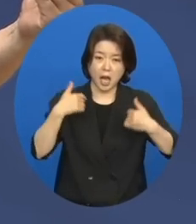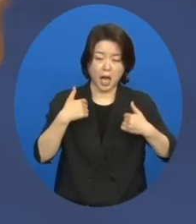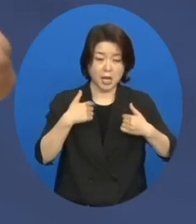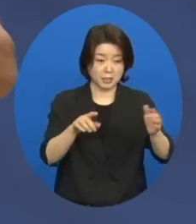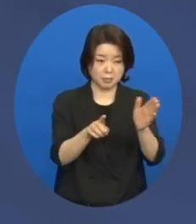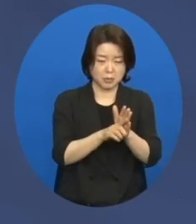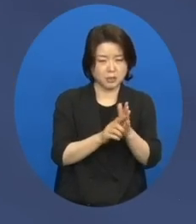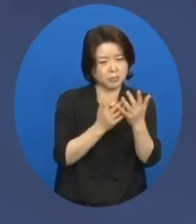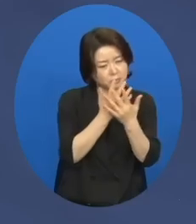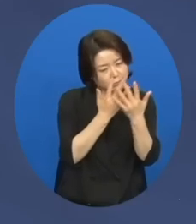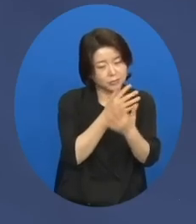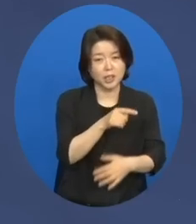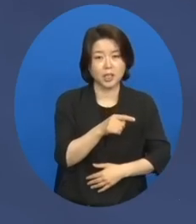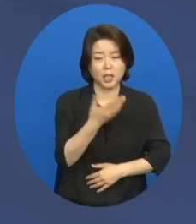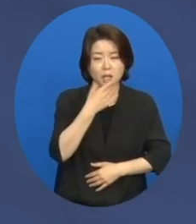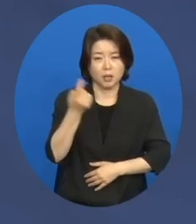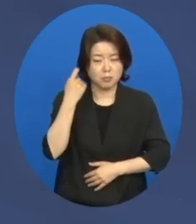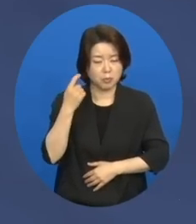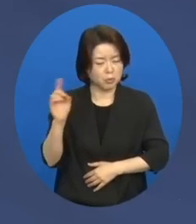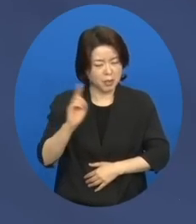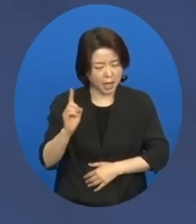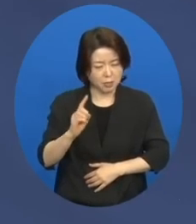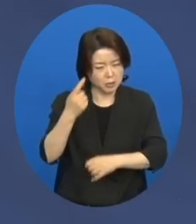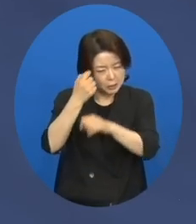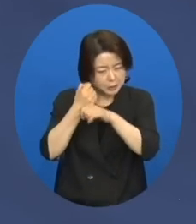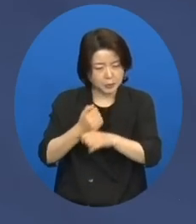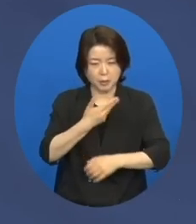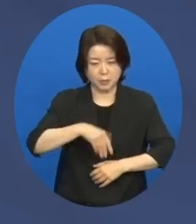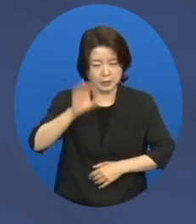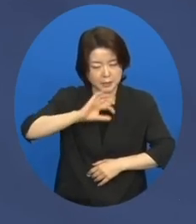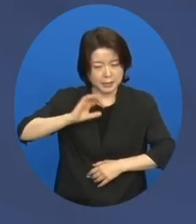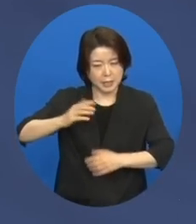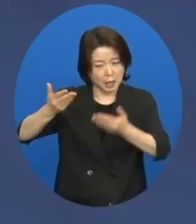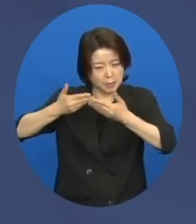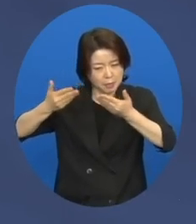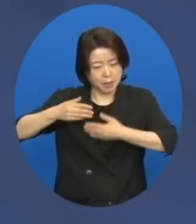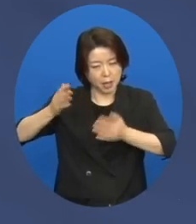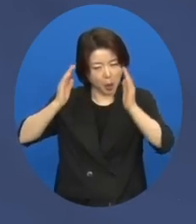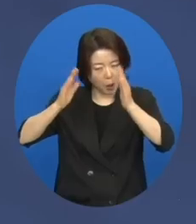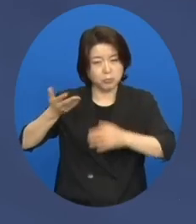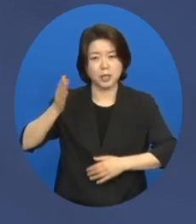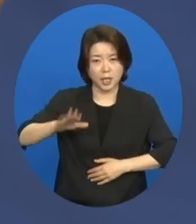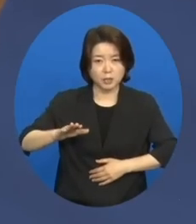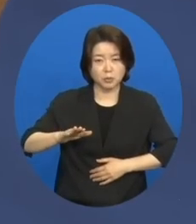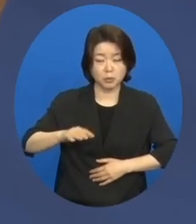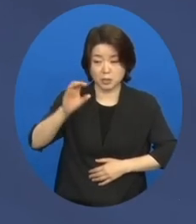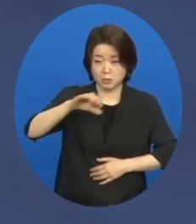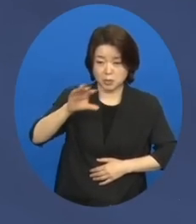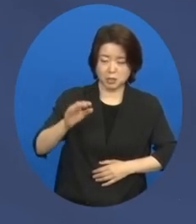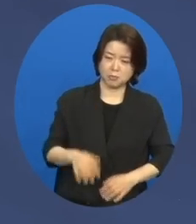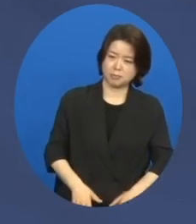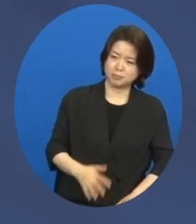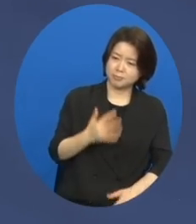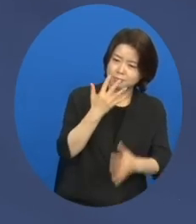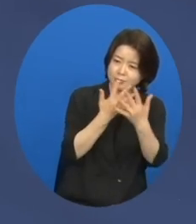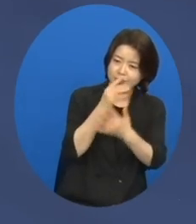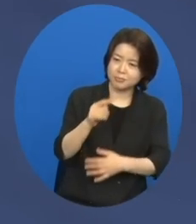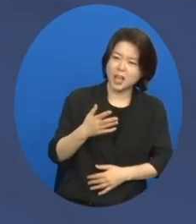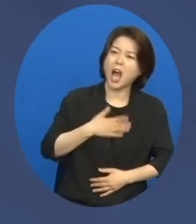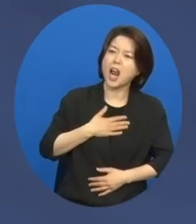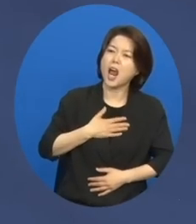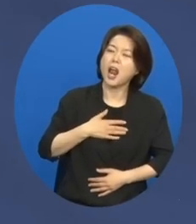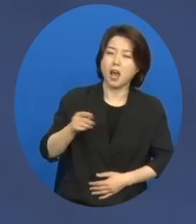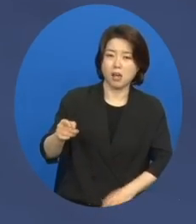거예요. 복음을 아무리 연구하고 제자 훈련을 받아도 십자가 앞에서 피상적으로 그냥 지나치는 거예요. 아, 그거 알아요.